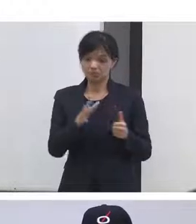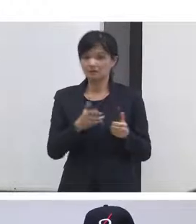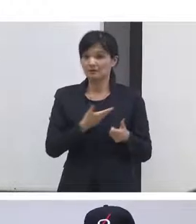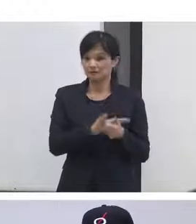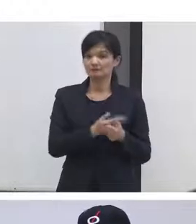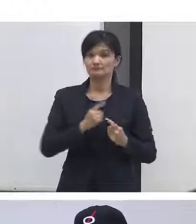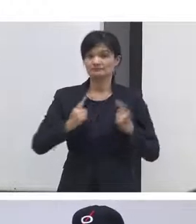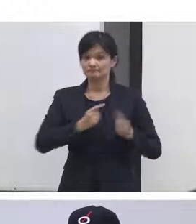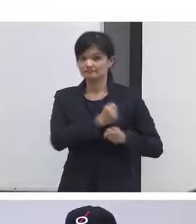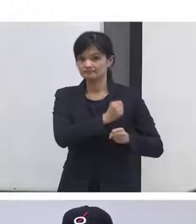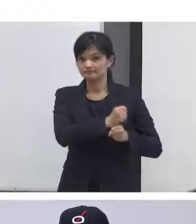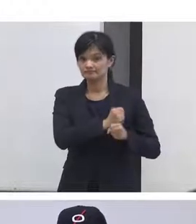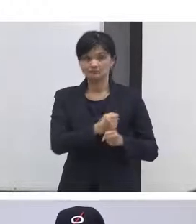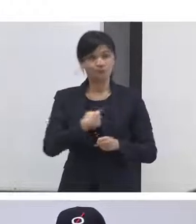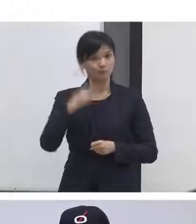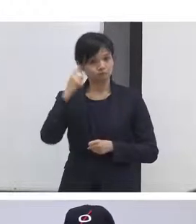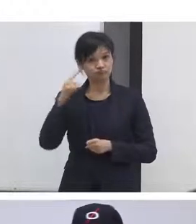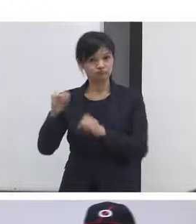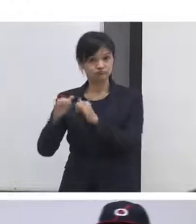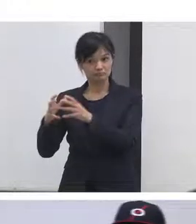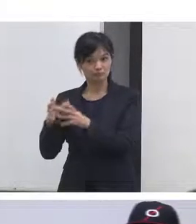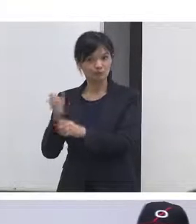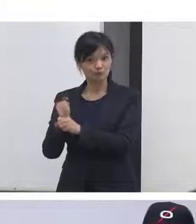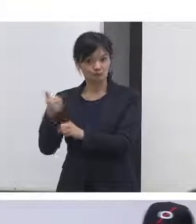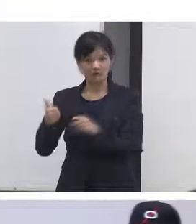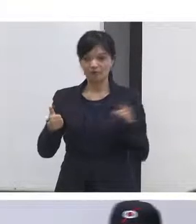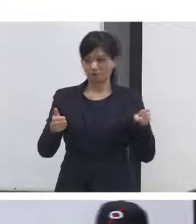系也有机会发生，这是一些建议。